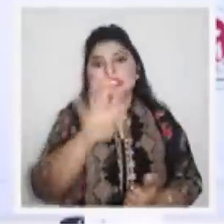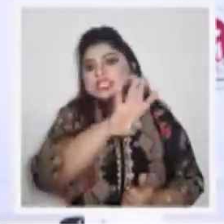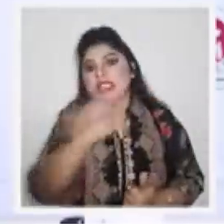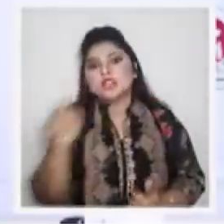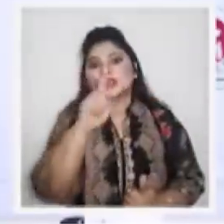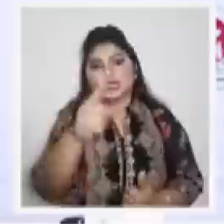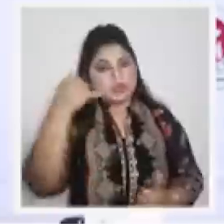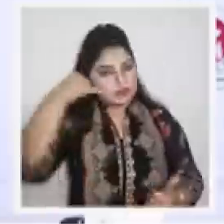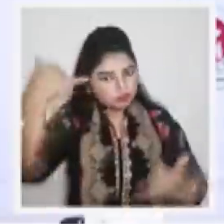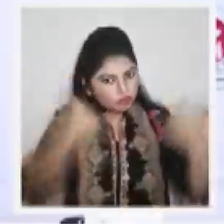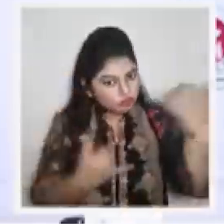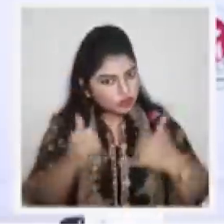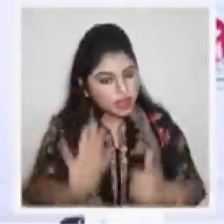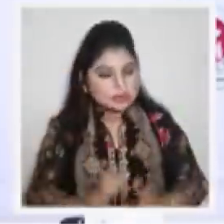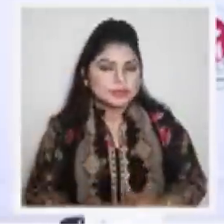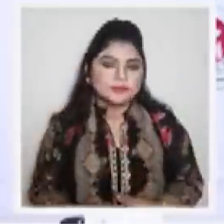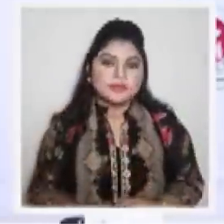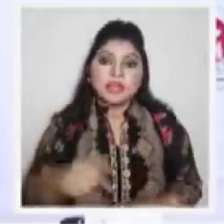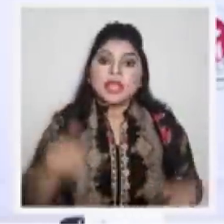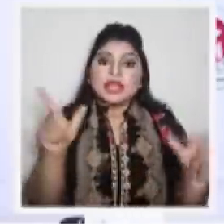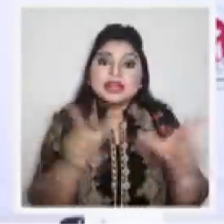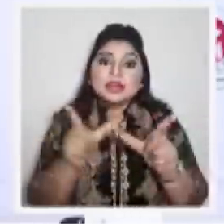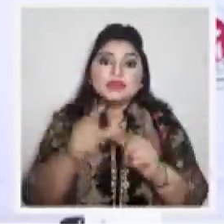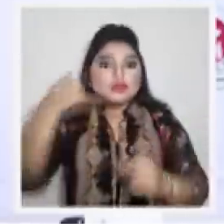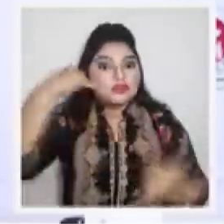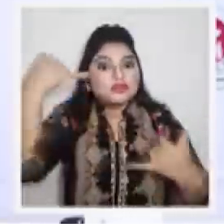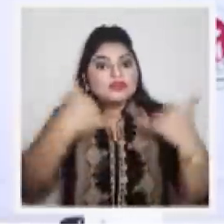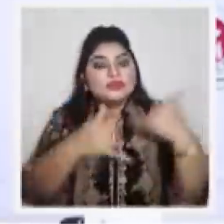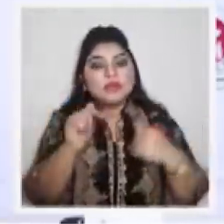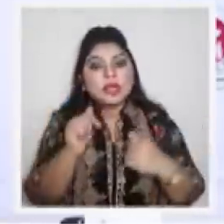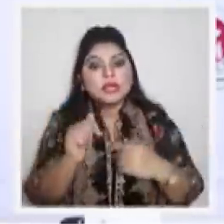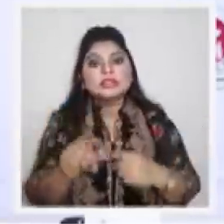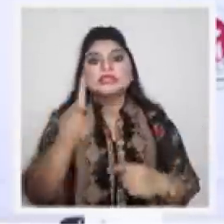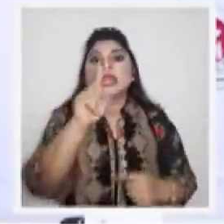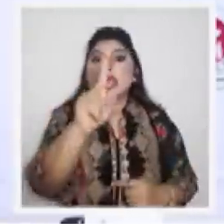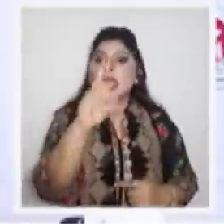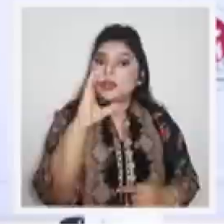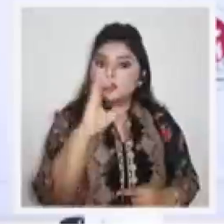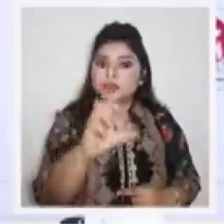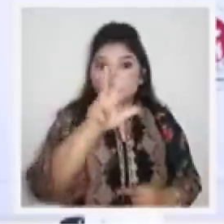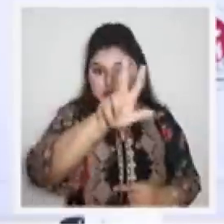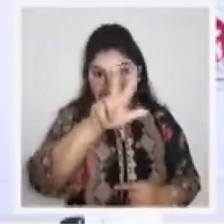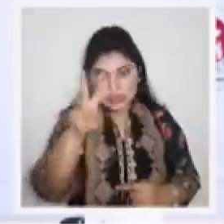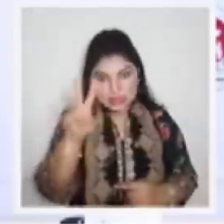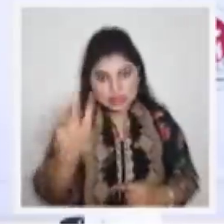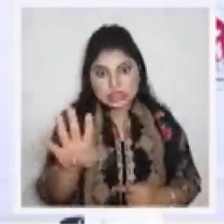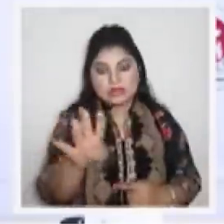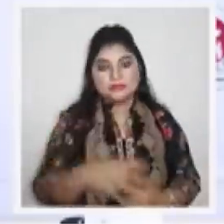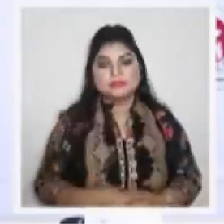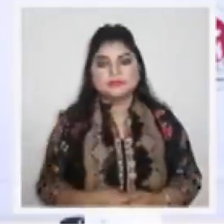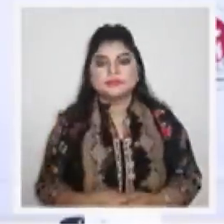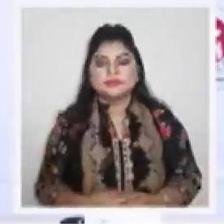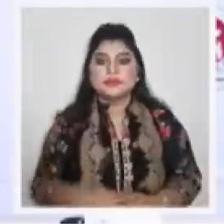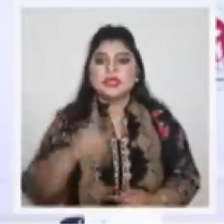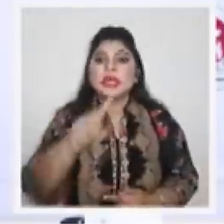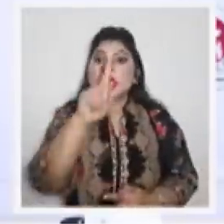59,716টি এবং আইডিসিআর এর হটলাইন নাম্বার 10655-এ 404টি। এ পর্যন্ত হটলাইনে ফোন